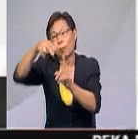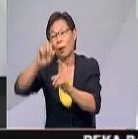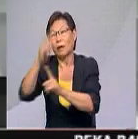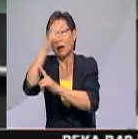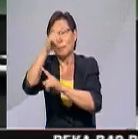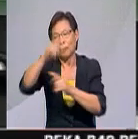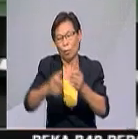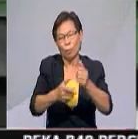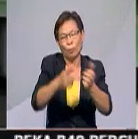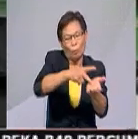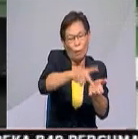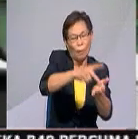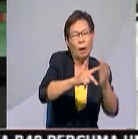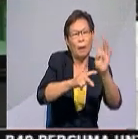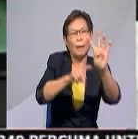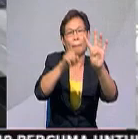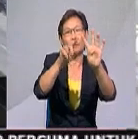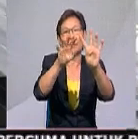memerlukan perbelanjaan